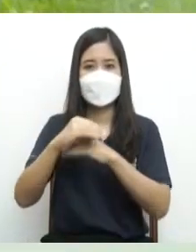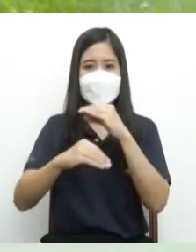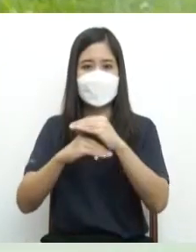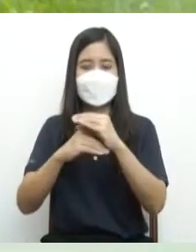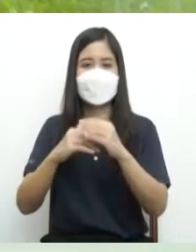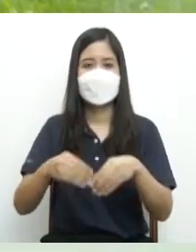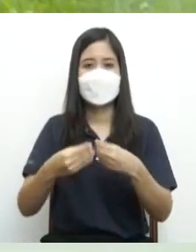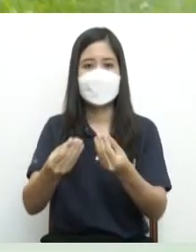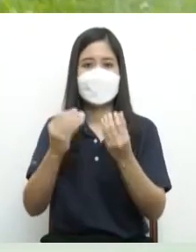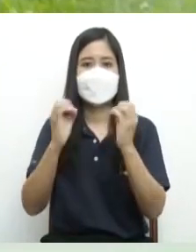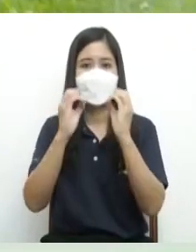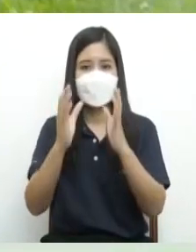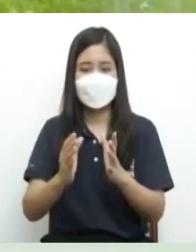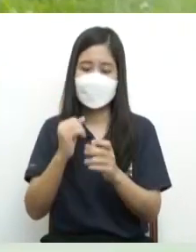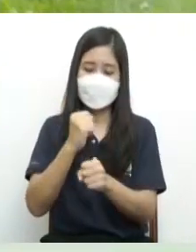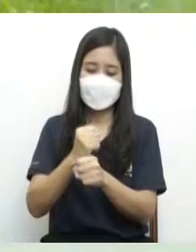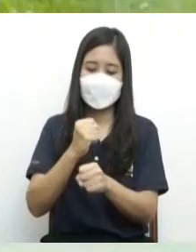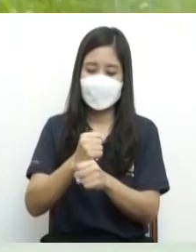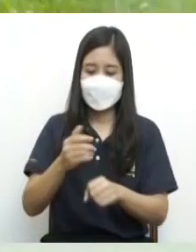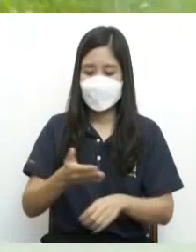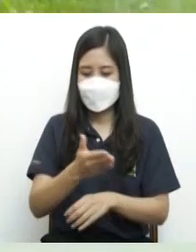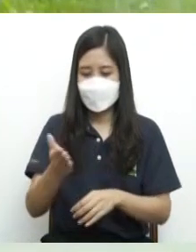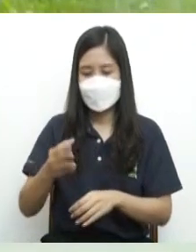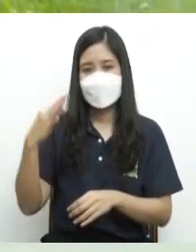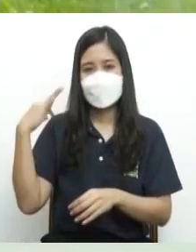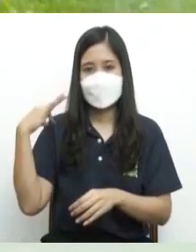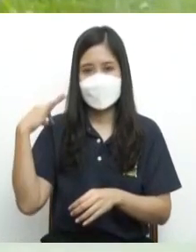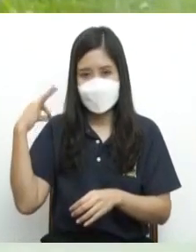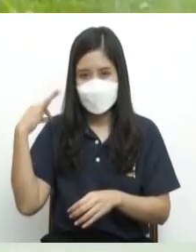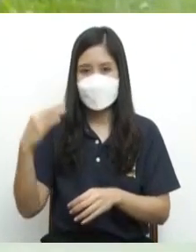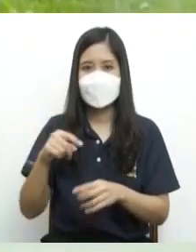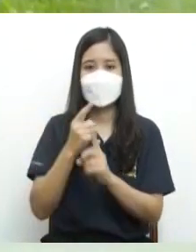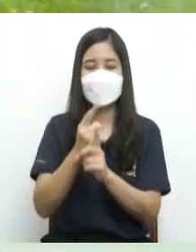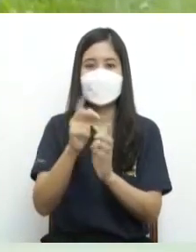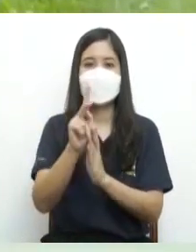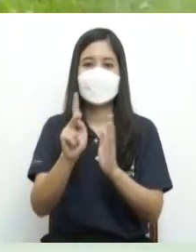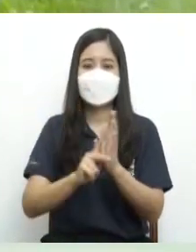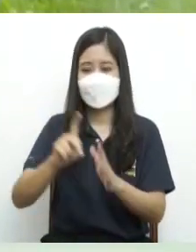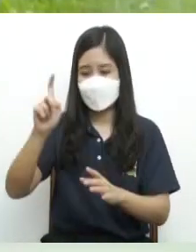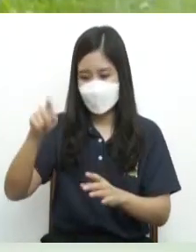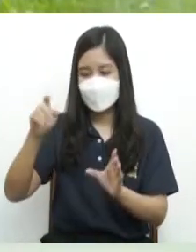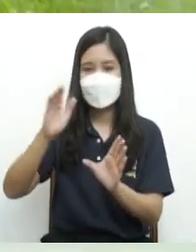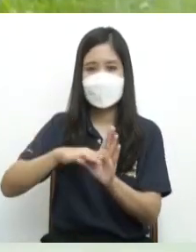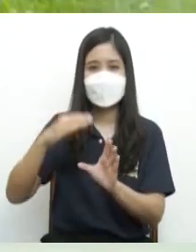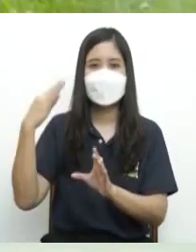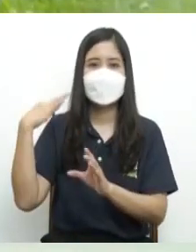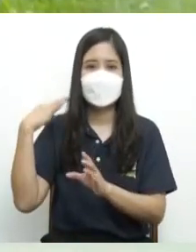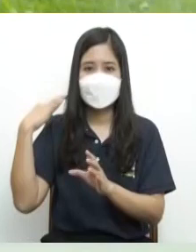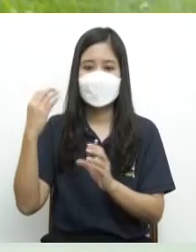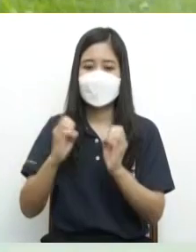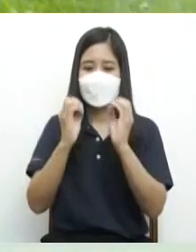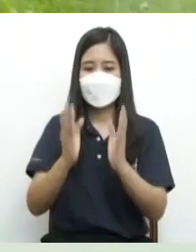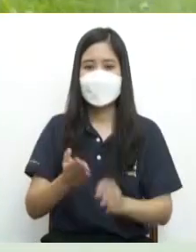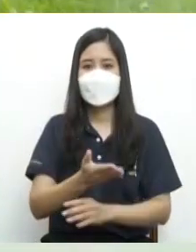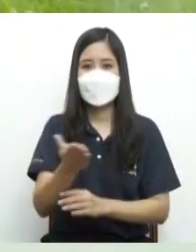คับผูกโยงโดยกฎหมายว่าทุกคนต้องเป็นสมาชิกนะครับดังนั้นกบข.พึ่งครูครูก็พึ่งกบข.เพ